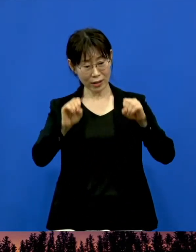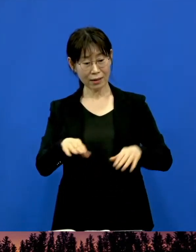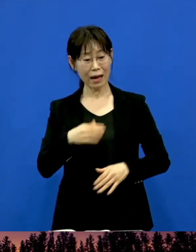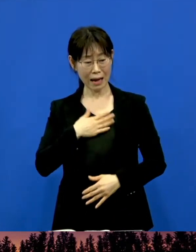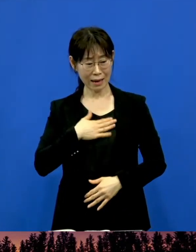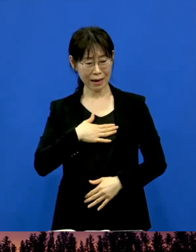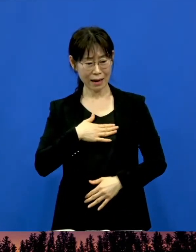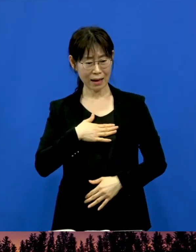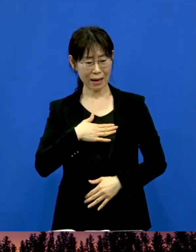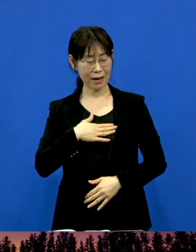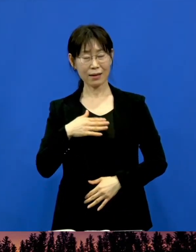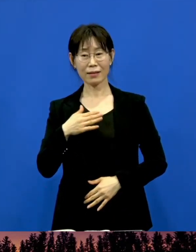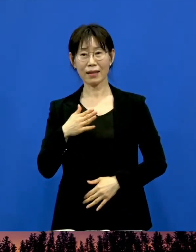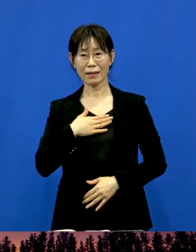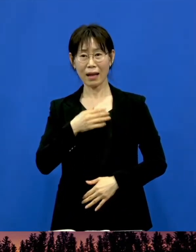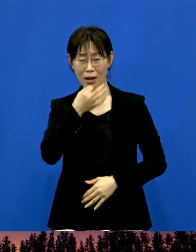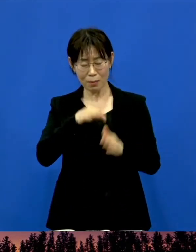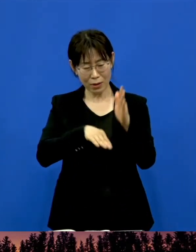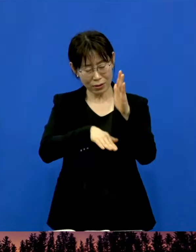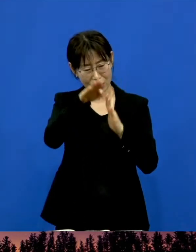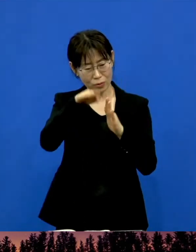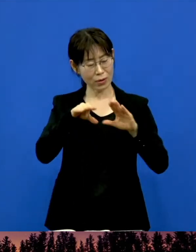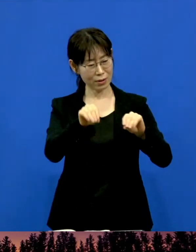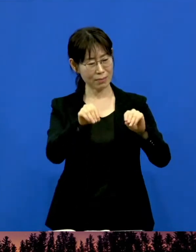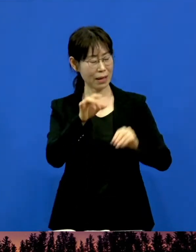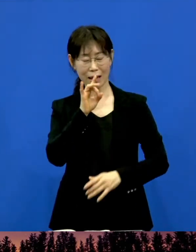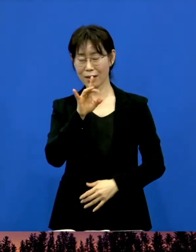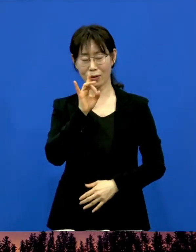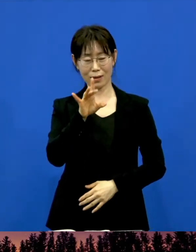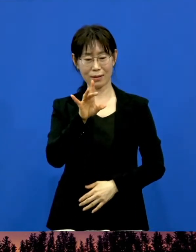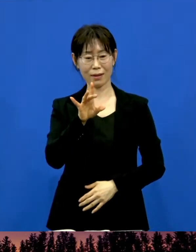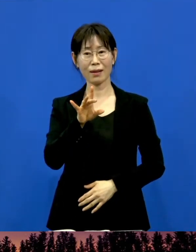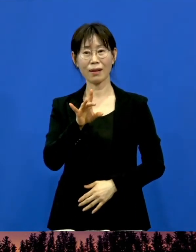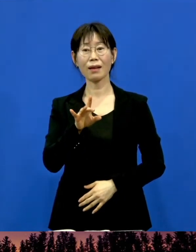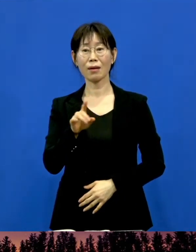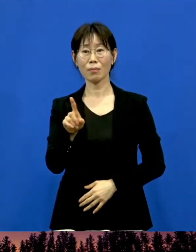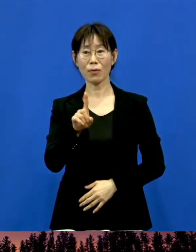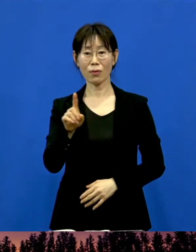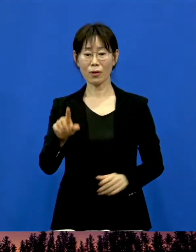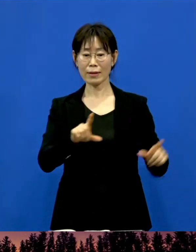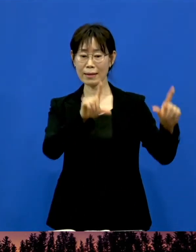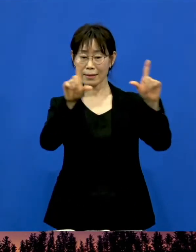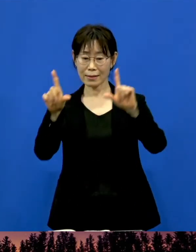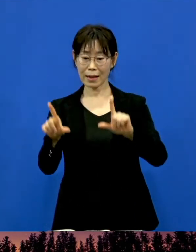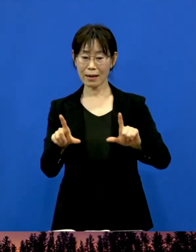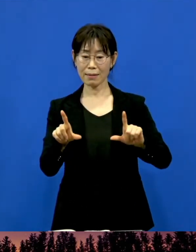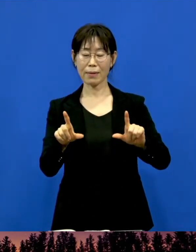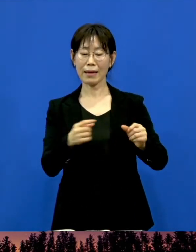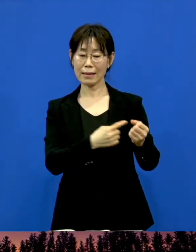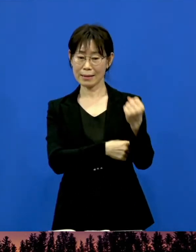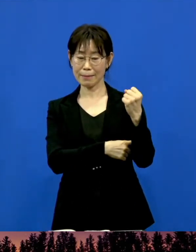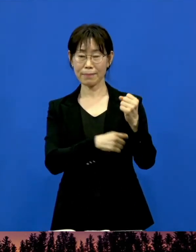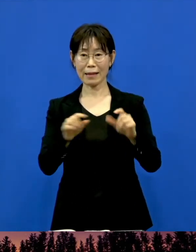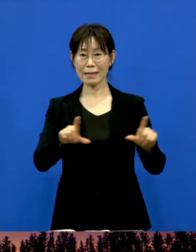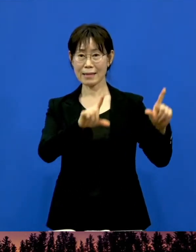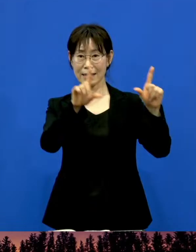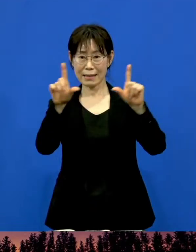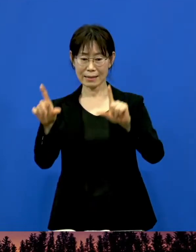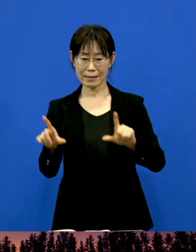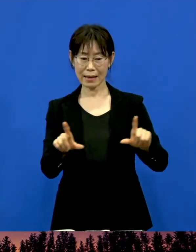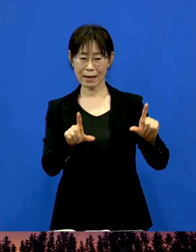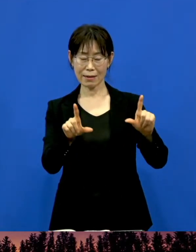그만둘 수가 없어. 계속 할 수밖에 없는 거예요. 여러분, 그러면 어때요? 내 삶의 에너지, 내 삶의 동력이